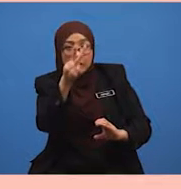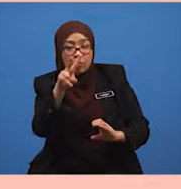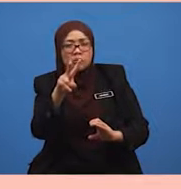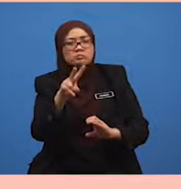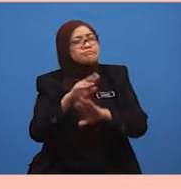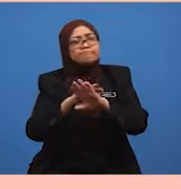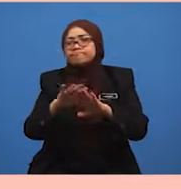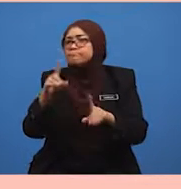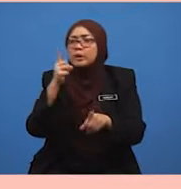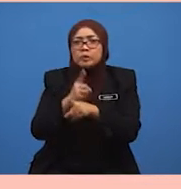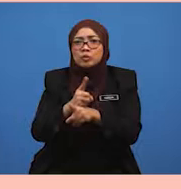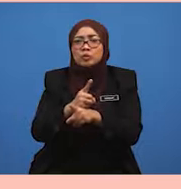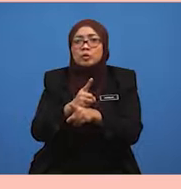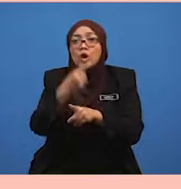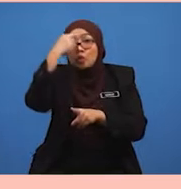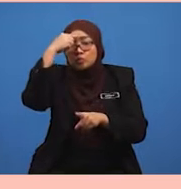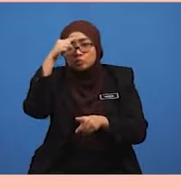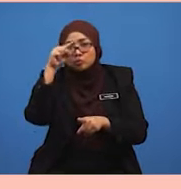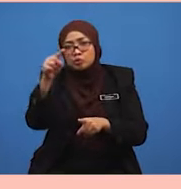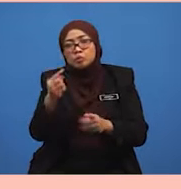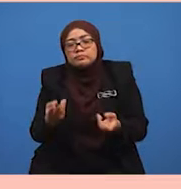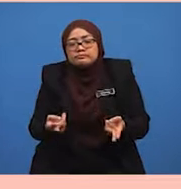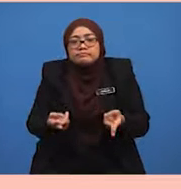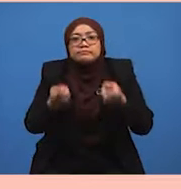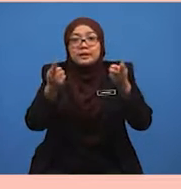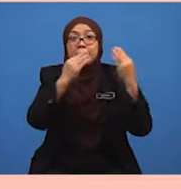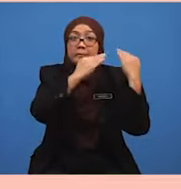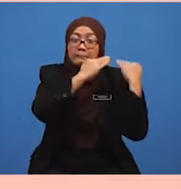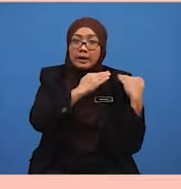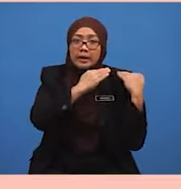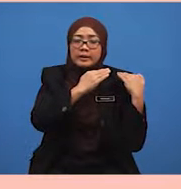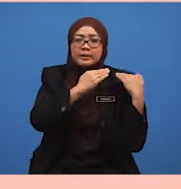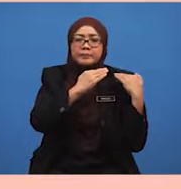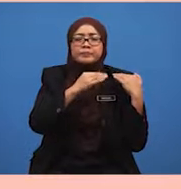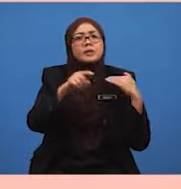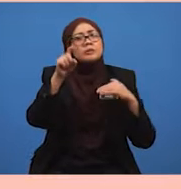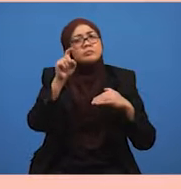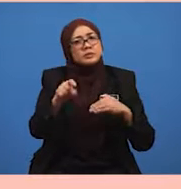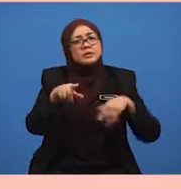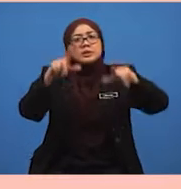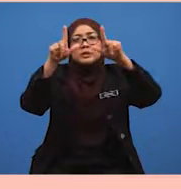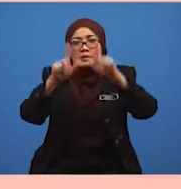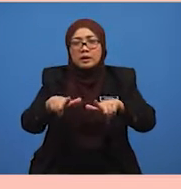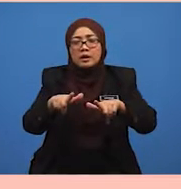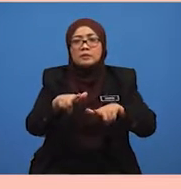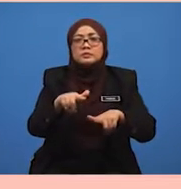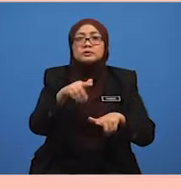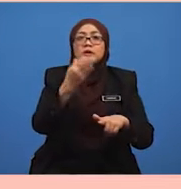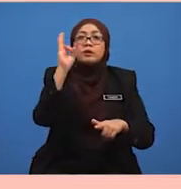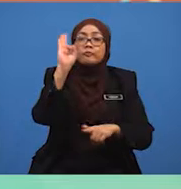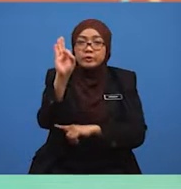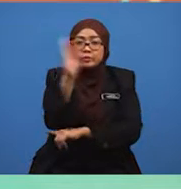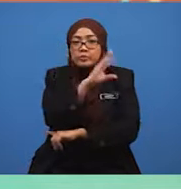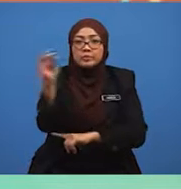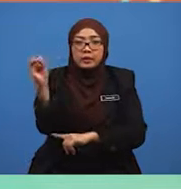Untuk meringankan beban kita, kedudukan fulcrum dan beban haruslah diletakkan berdekatan.